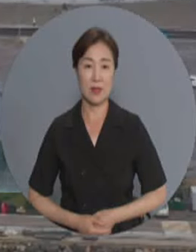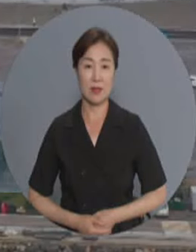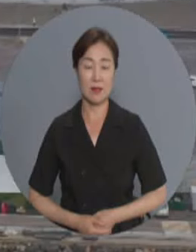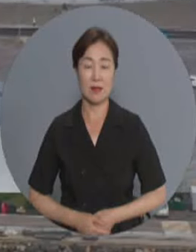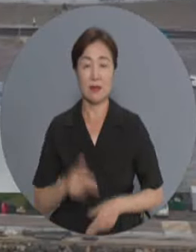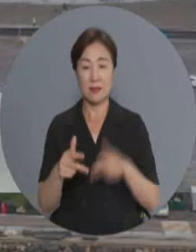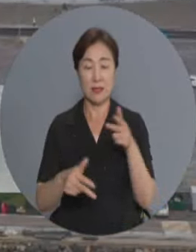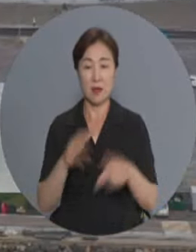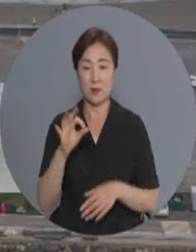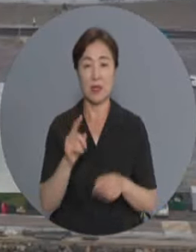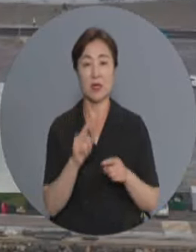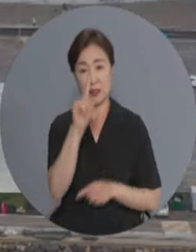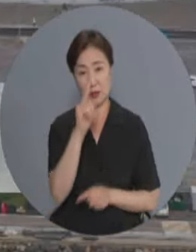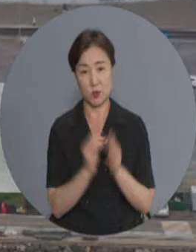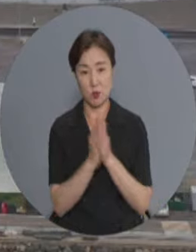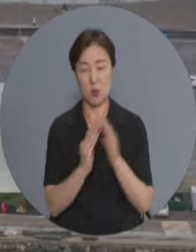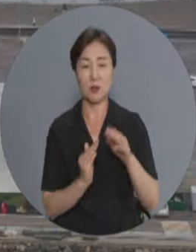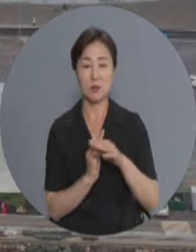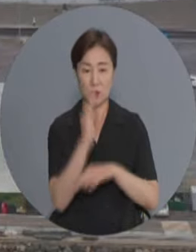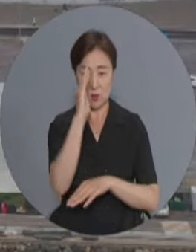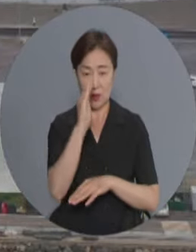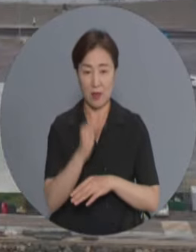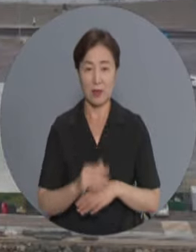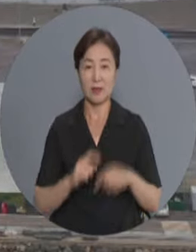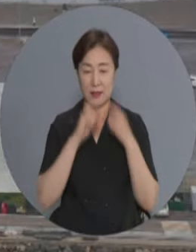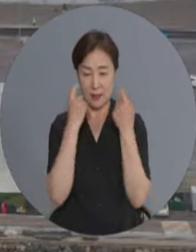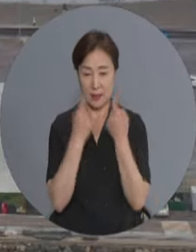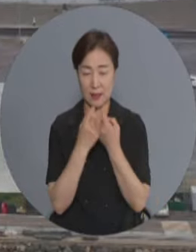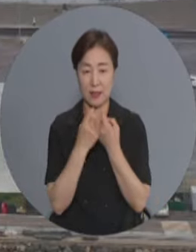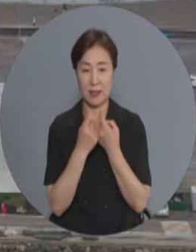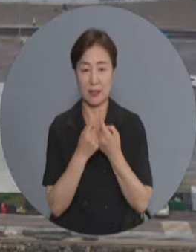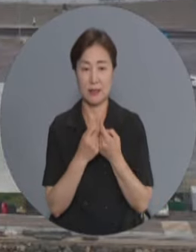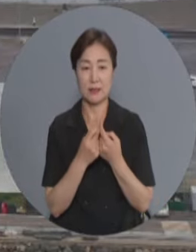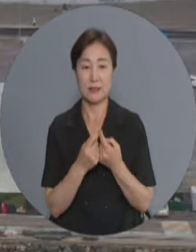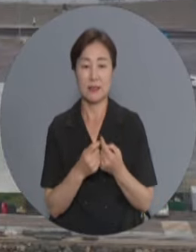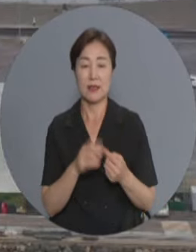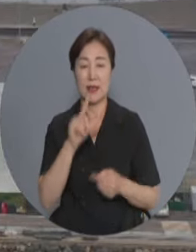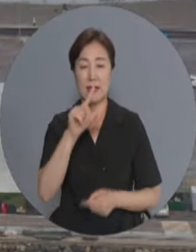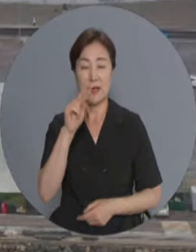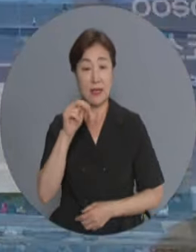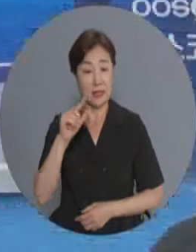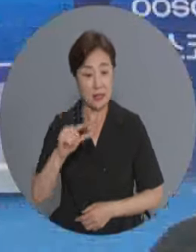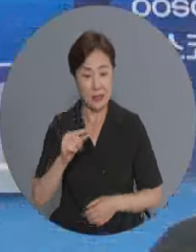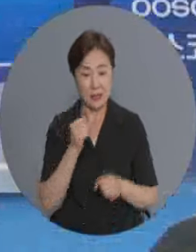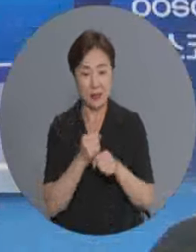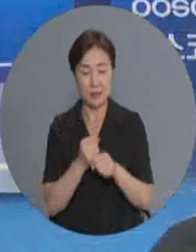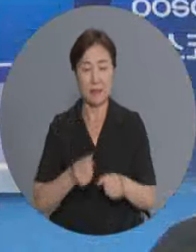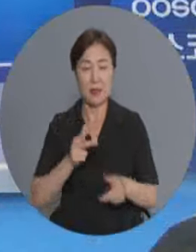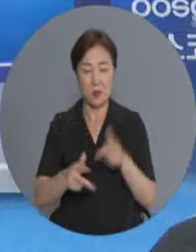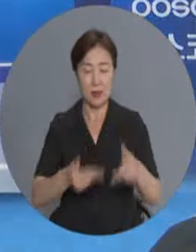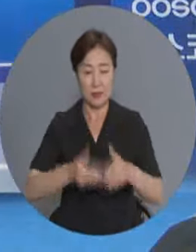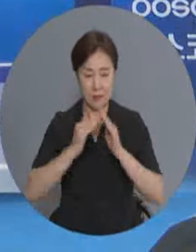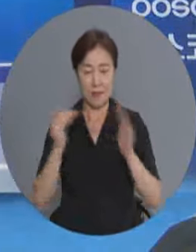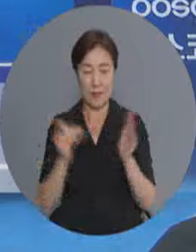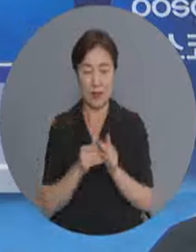총사업비 1조 원이 넘는 국내 최초의 민간 LNG 생산기지가 오늘 광양에 들어섰습니다.